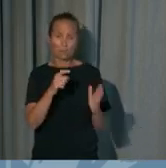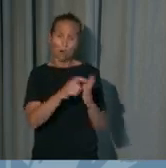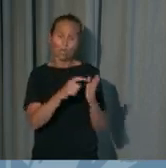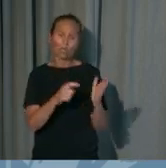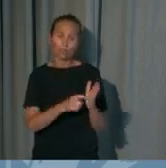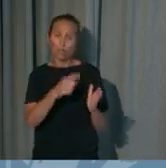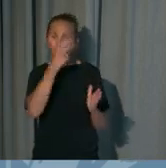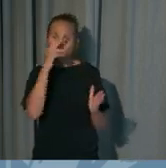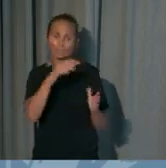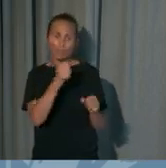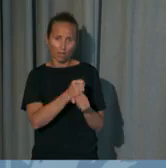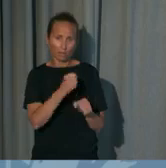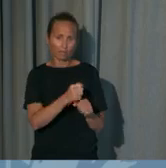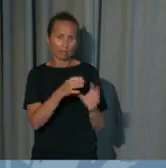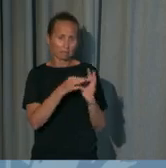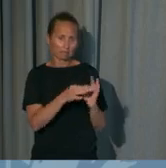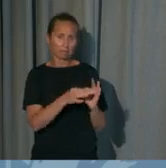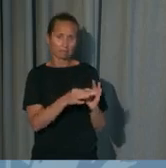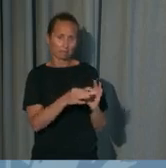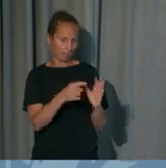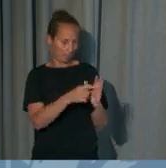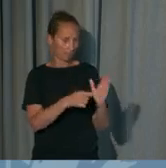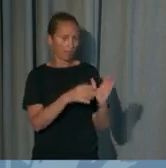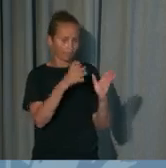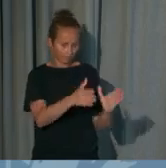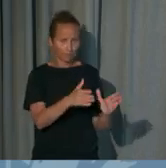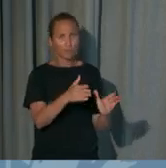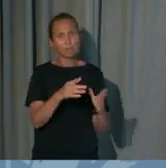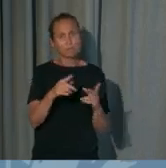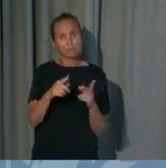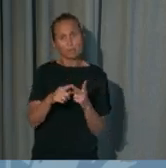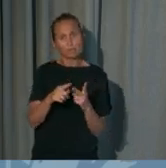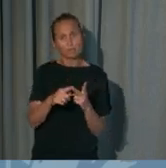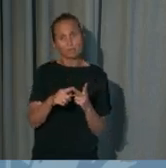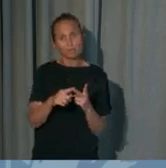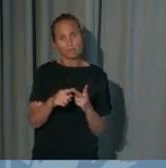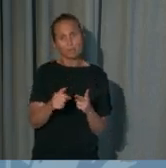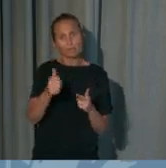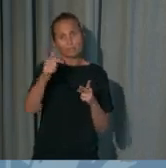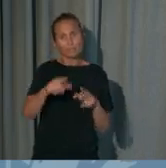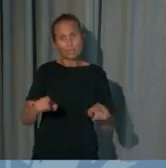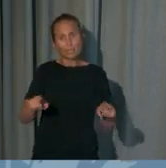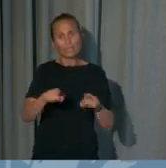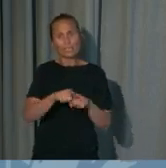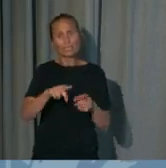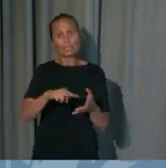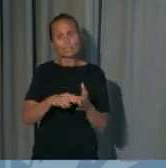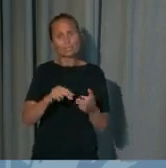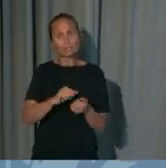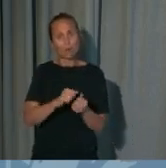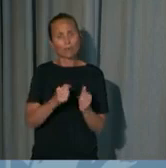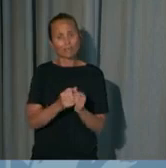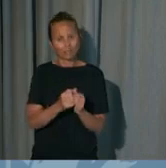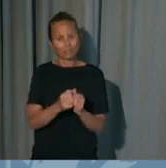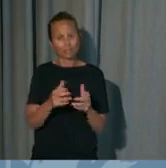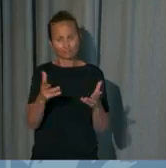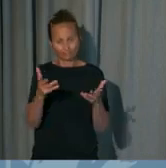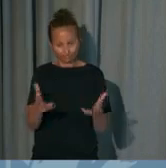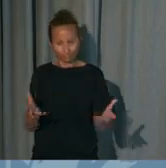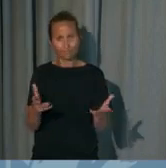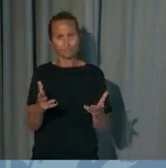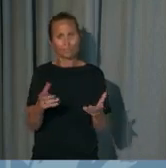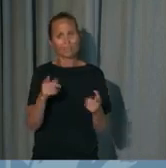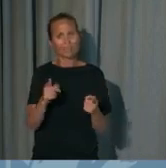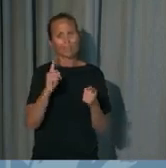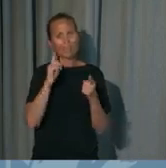hatkrimparagrafen og politiets arbeid med det, helt konkret. Men det er jo her den viktige likestillingspolitikken kommer inn. Det er den som hver eneste